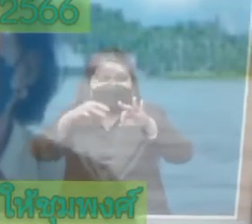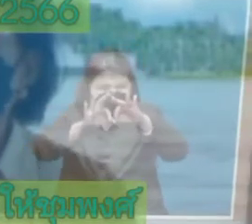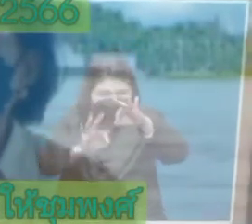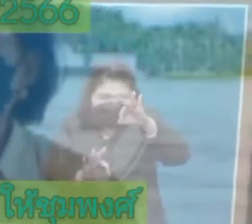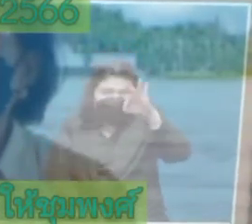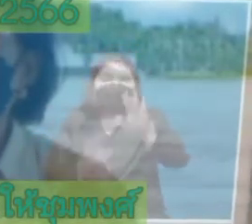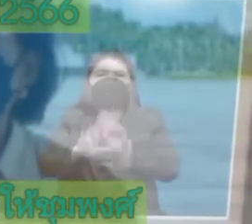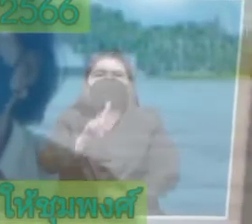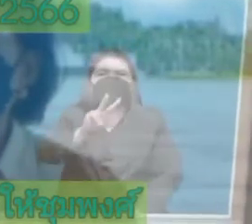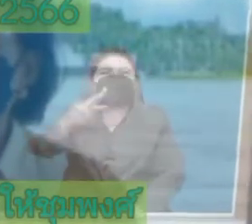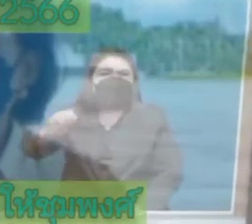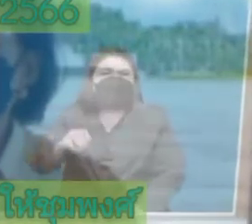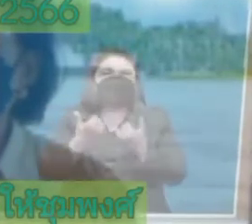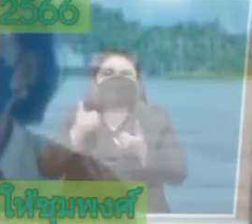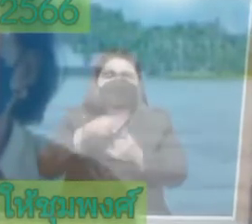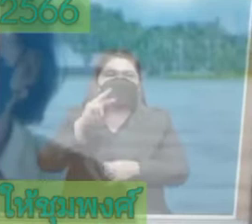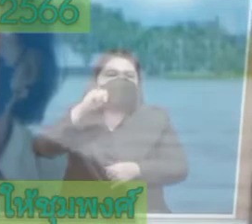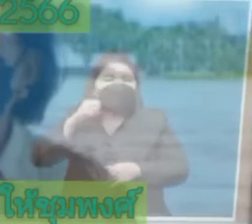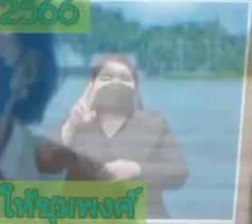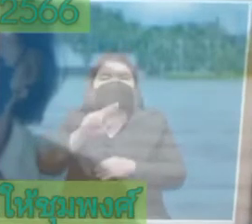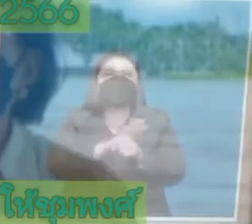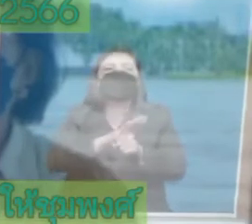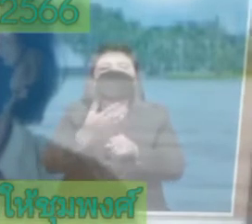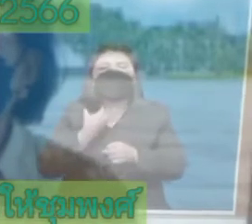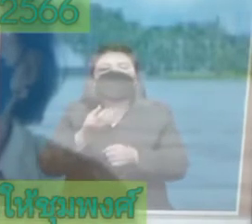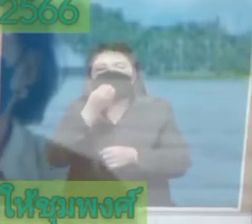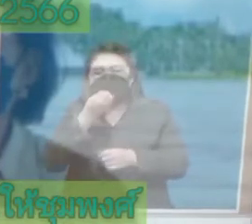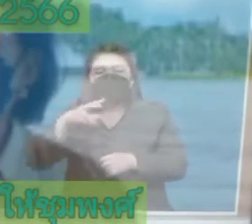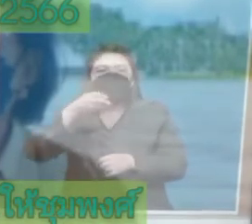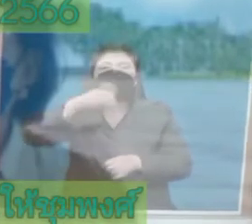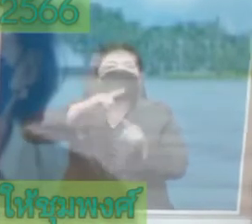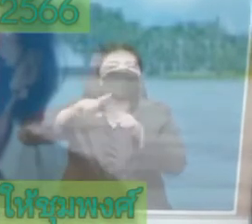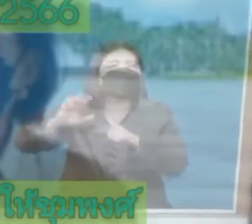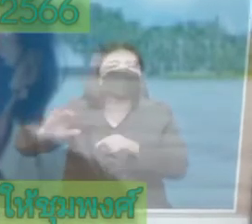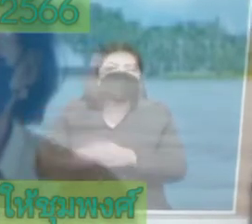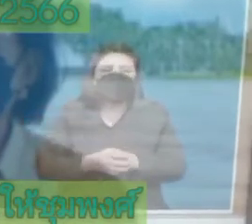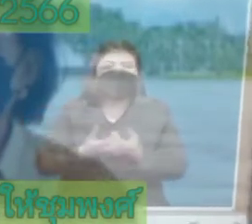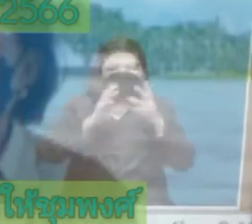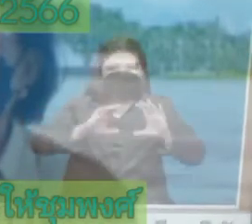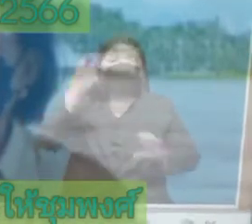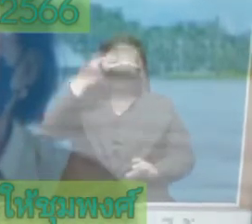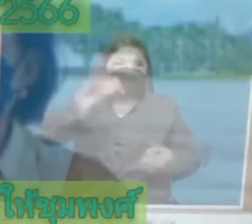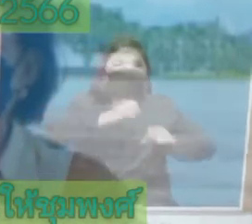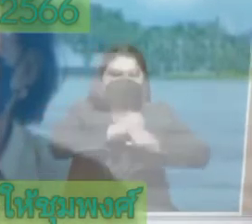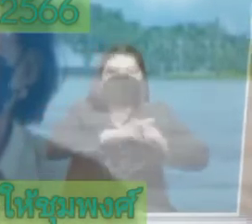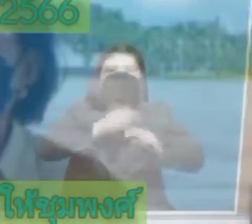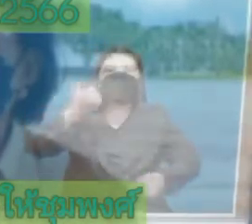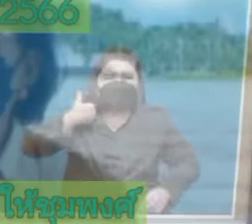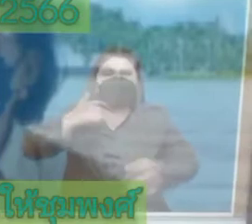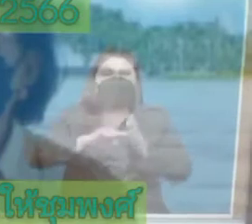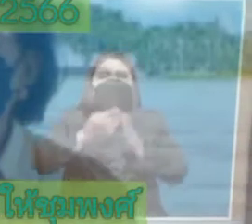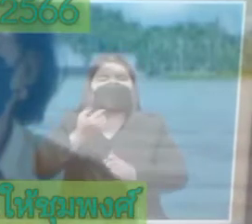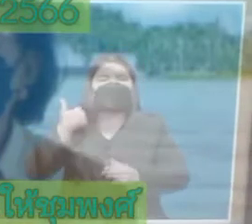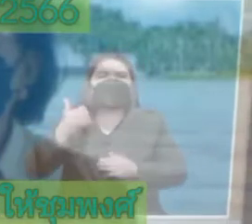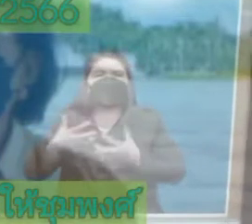โลที่จะมีปริมาณน้ำที่ใช้ที่เพียงพอในการอุปโภคบริโภคและการเกษตรที่ใช้น้ำน้อยรัฐบาลคิดรัฐบาลทำเป็นการที่เริ่ม